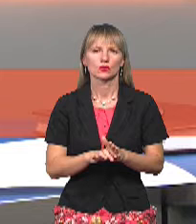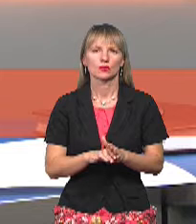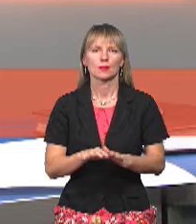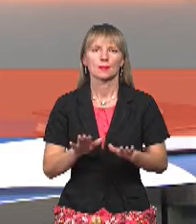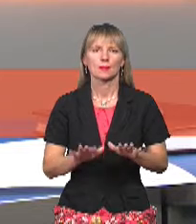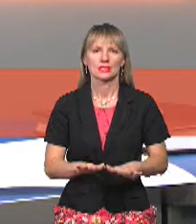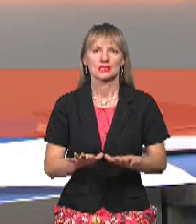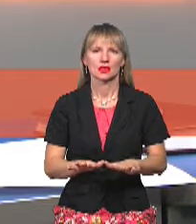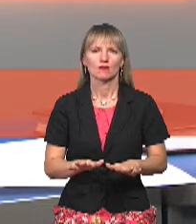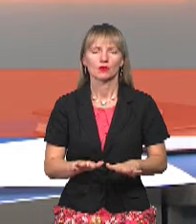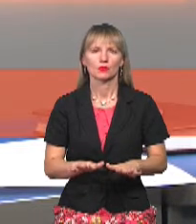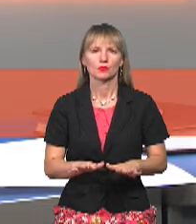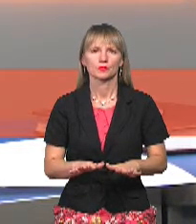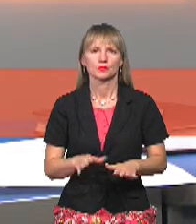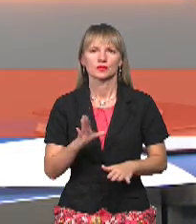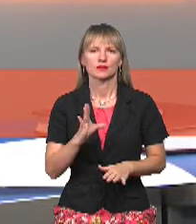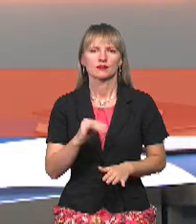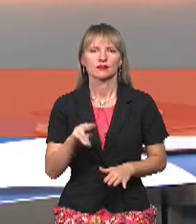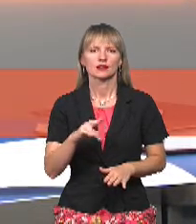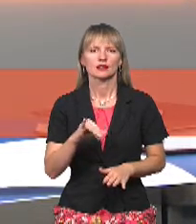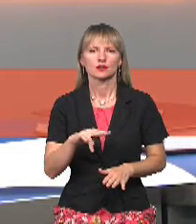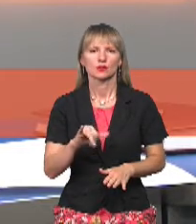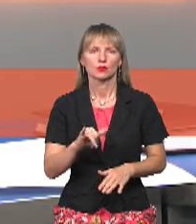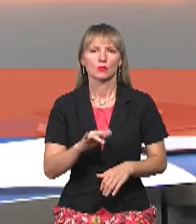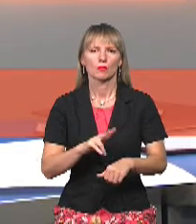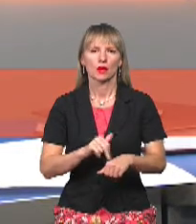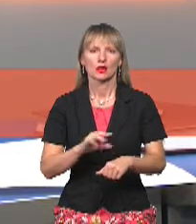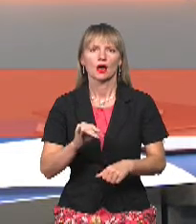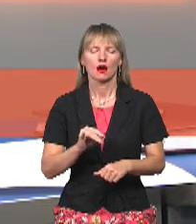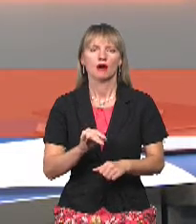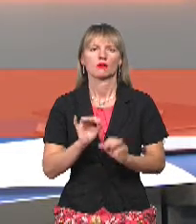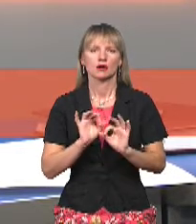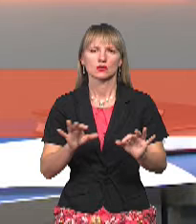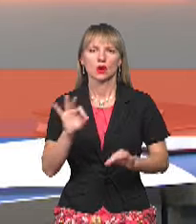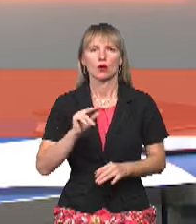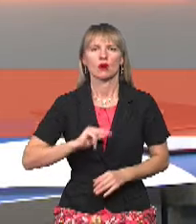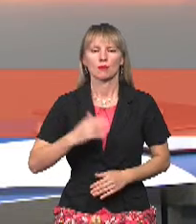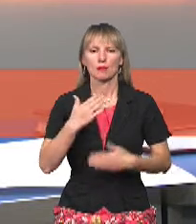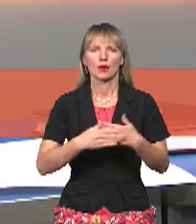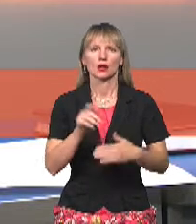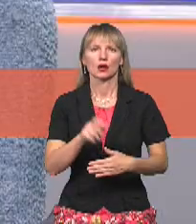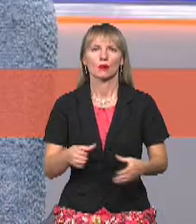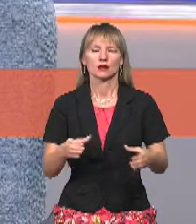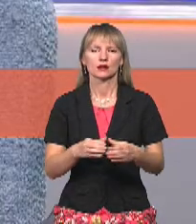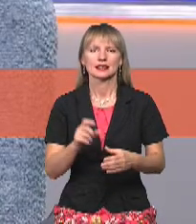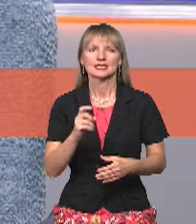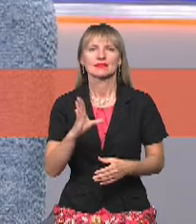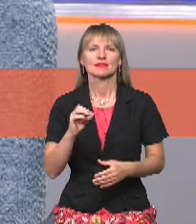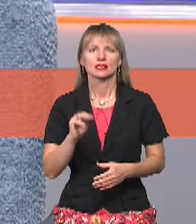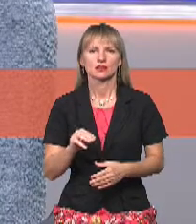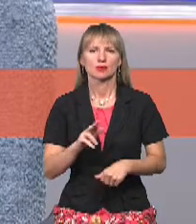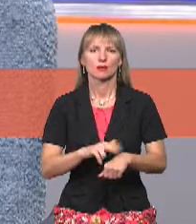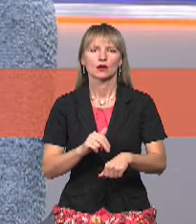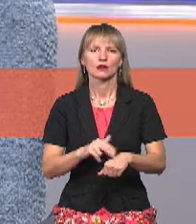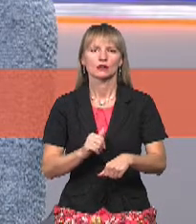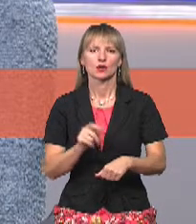місцевому відділу поліції, а звітує перед громадою. А звіт